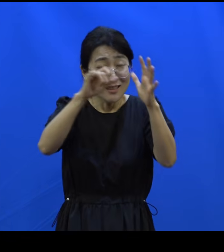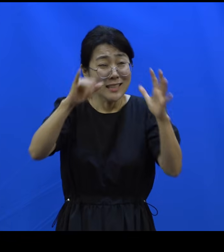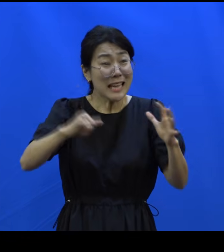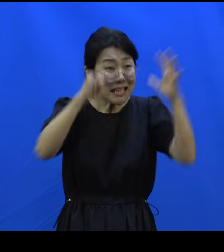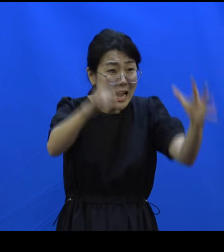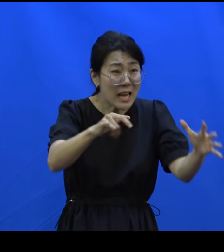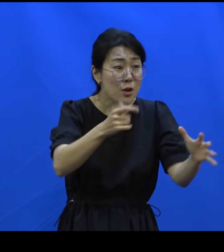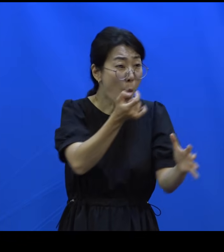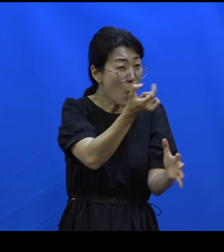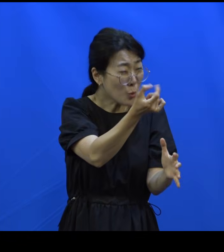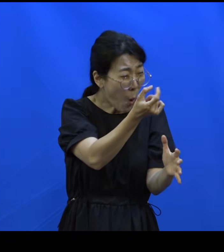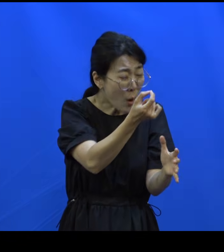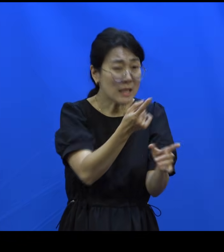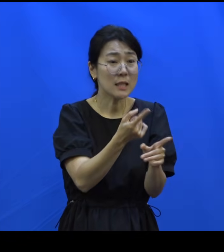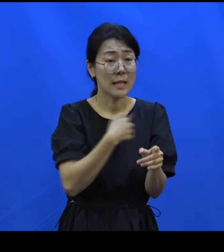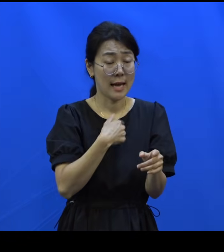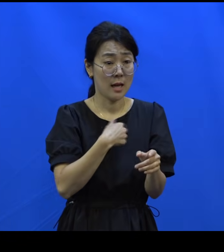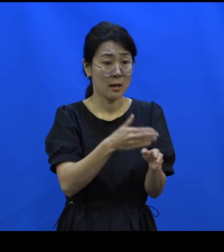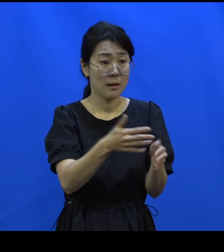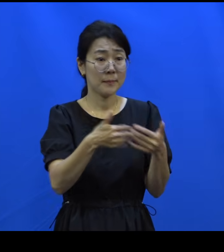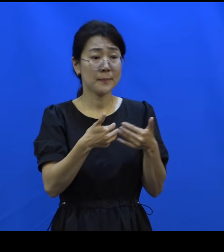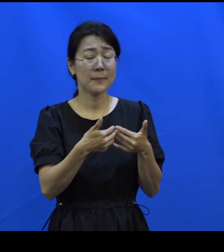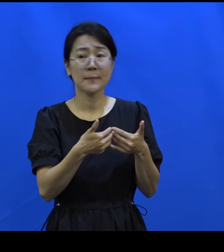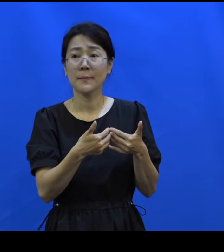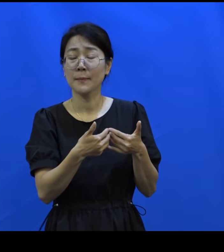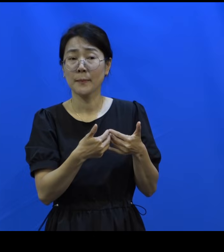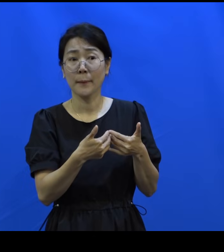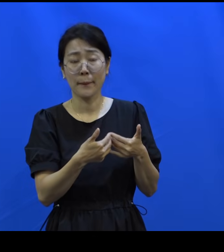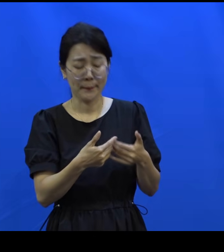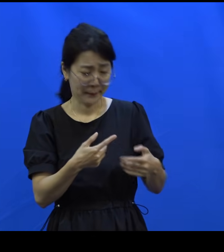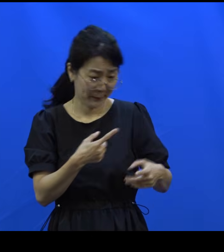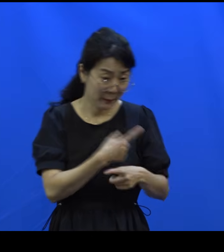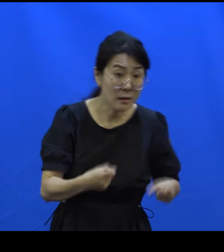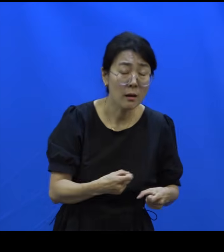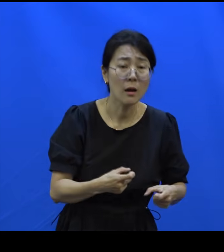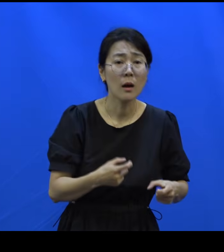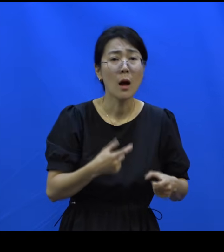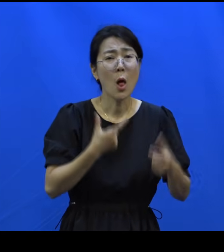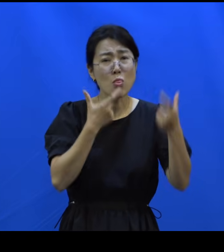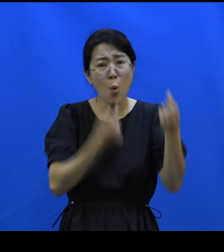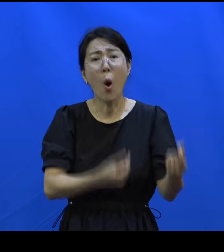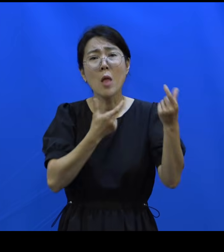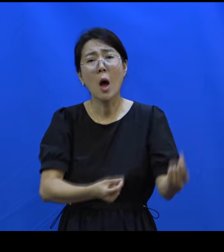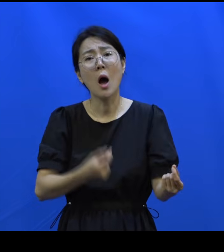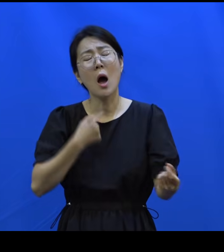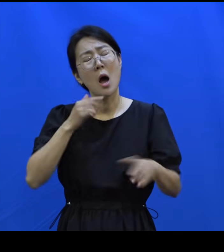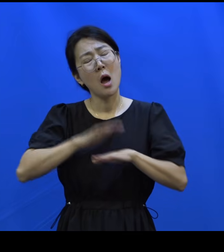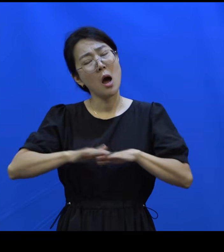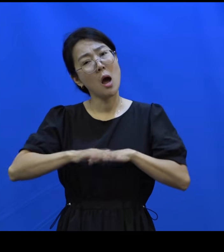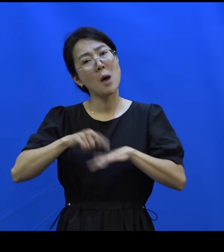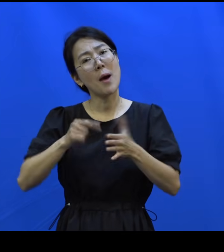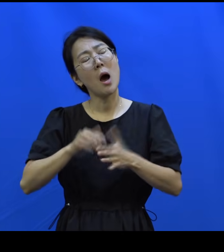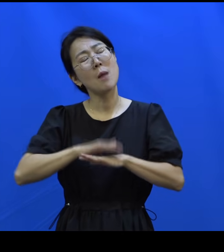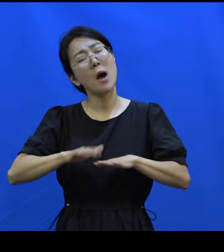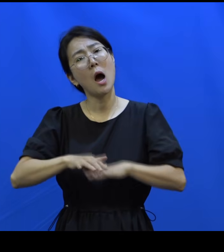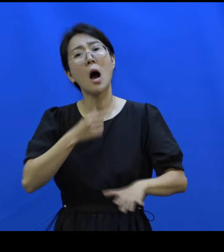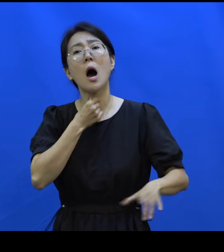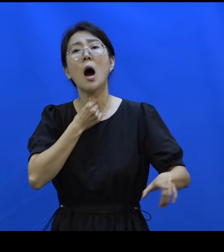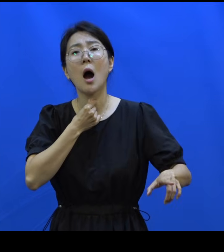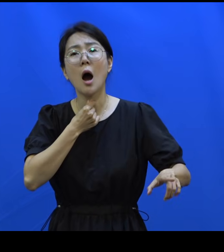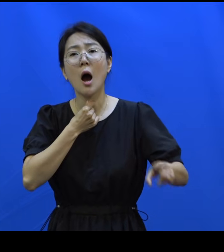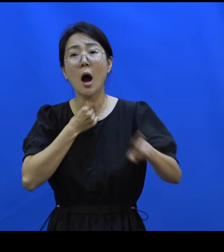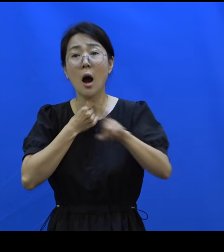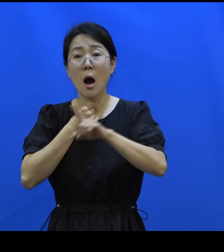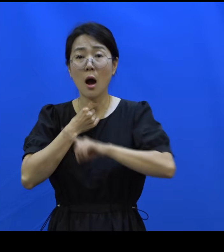있습니다. 내가 당한 만큼 상대에게 똑같이 응대하고 싶은 거죠. 그래서 그 보복의 원리대로 하면 어때요? 결국은